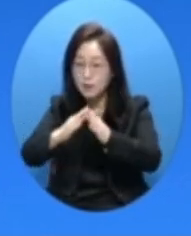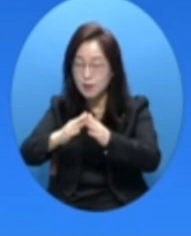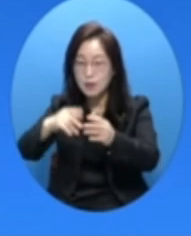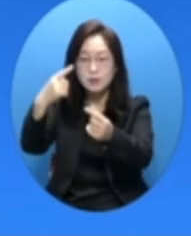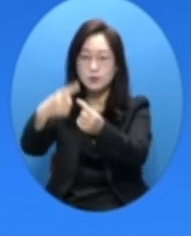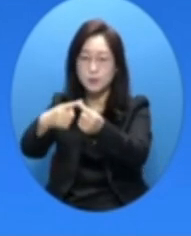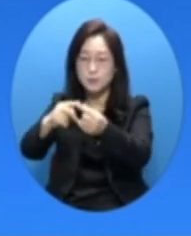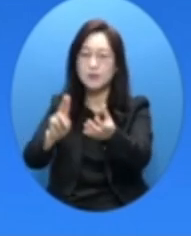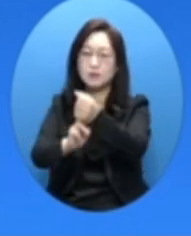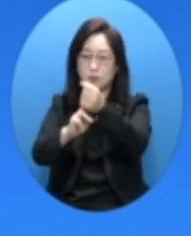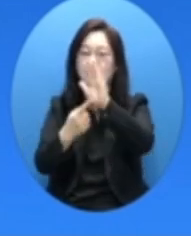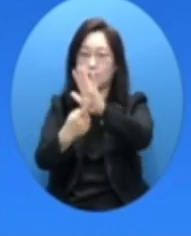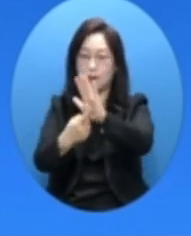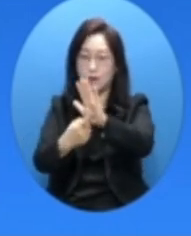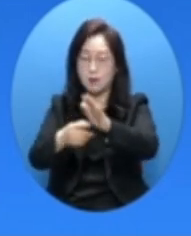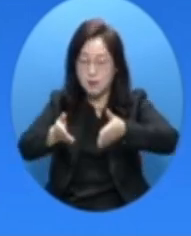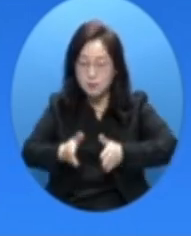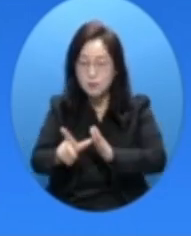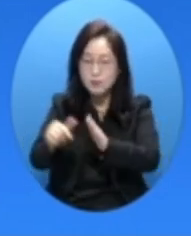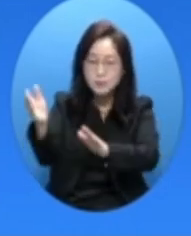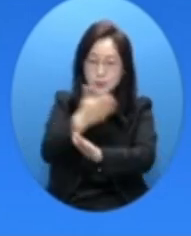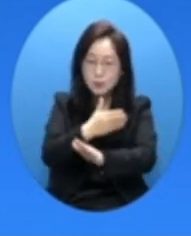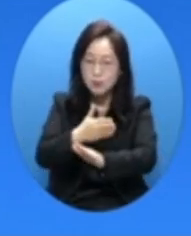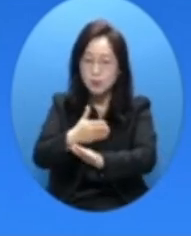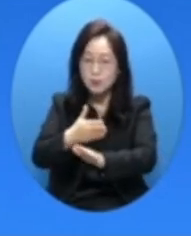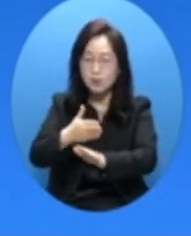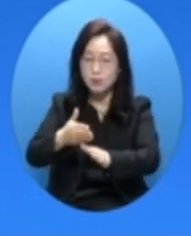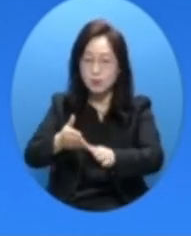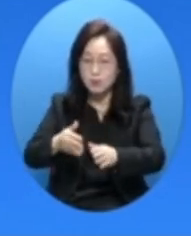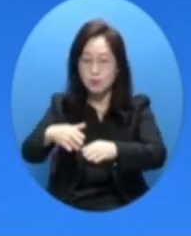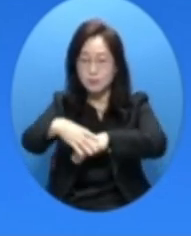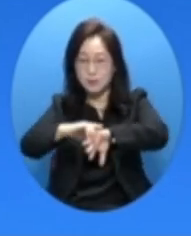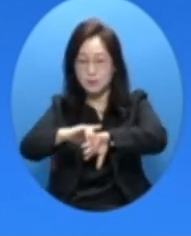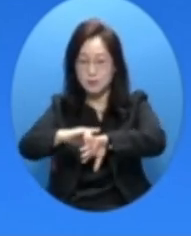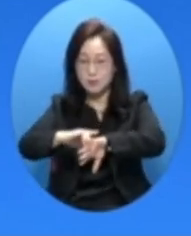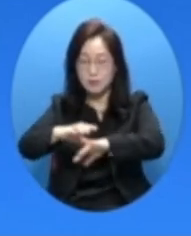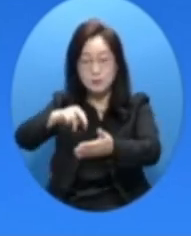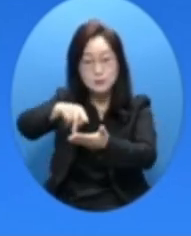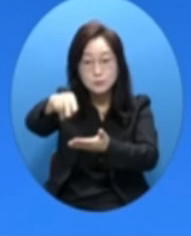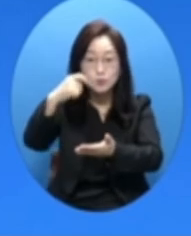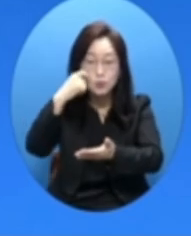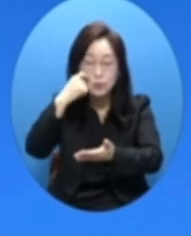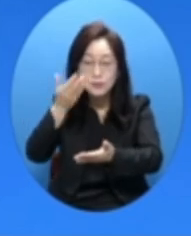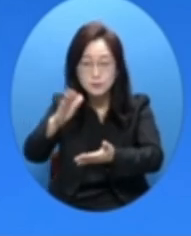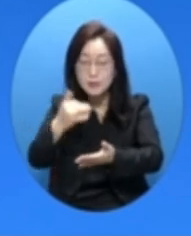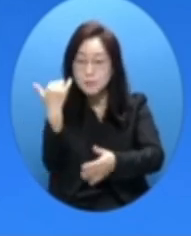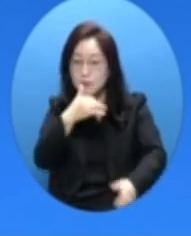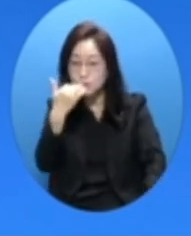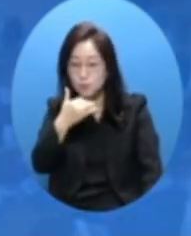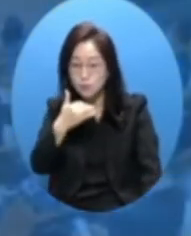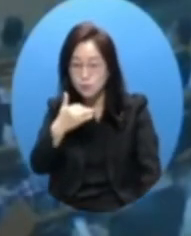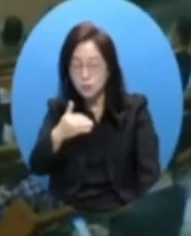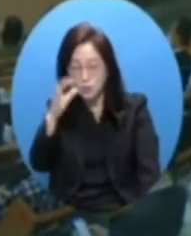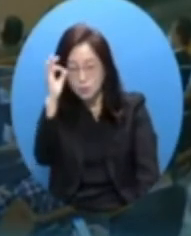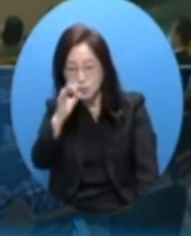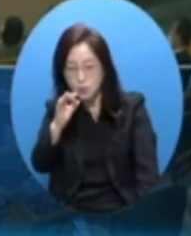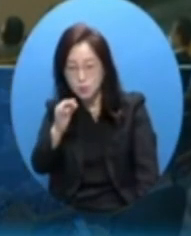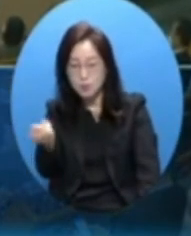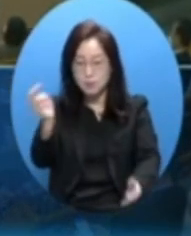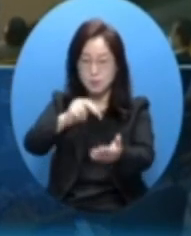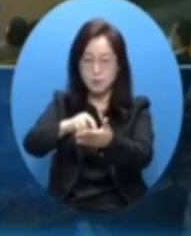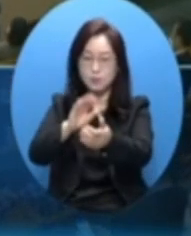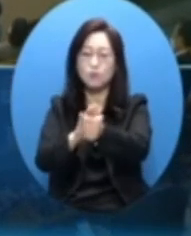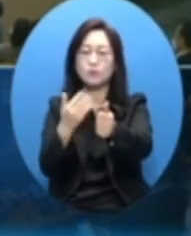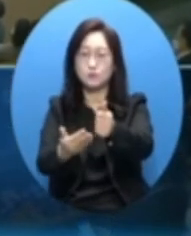남성보다 거지 못한 사람을 베드로의 기도 시간에 고쳐 일어나게 한 사건이 기록되어 있습니다 먼저 걷지 못하는